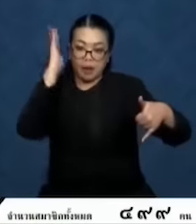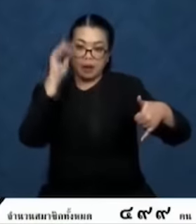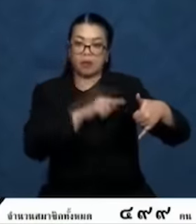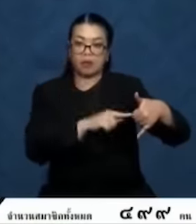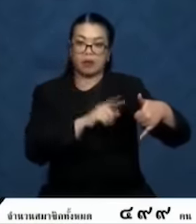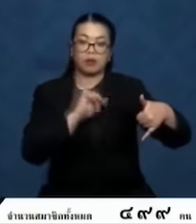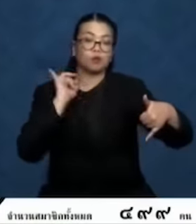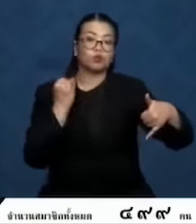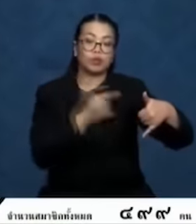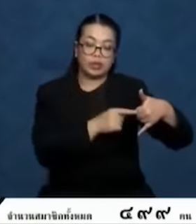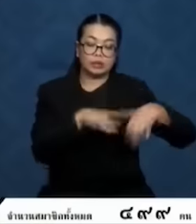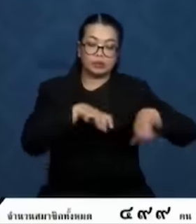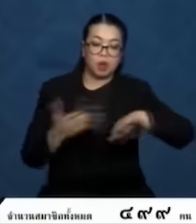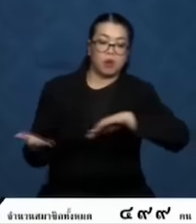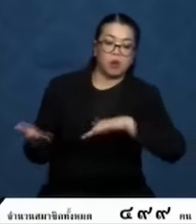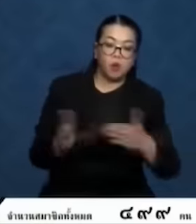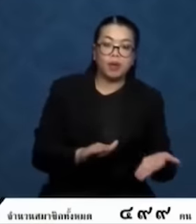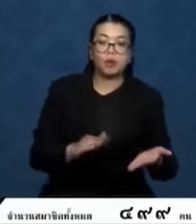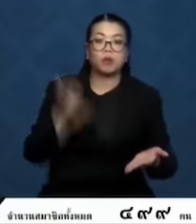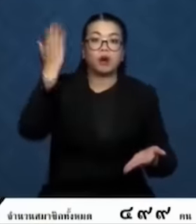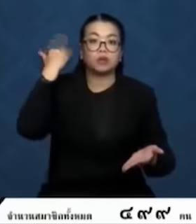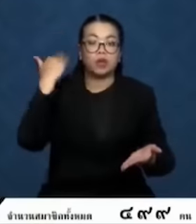ป็นบุคคลที่บริหารได้การล้มเหลว